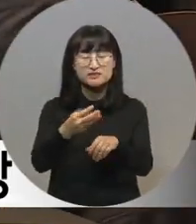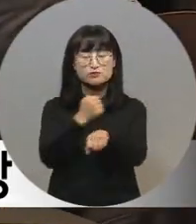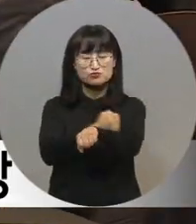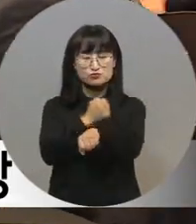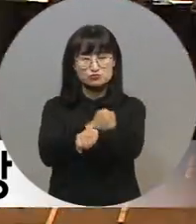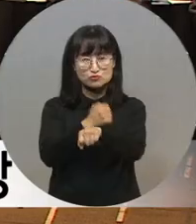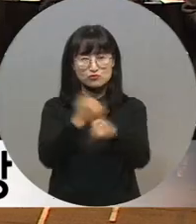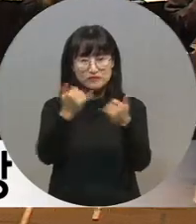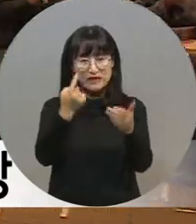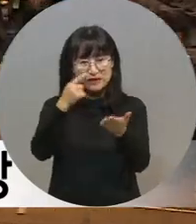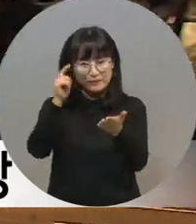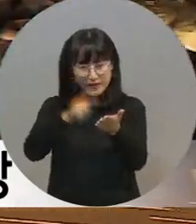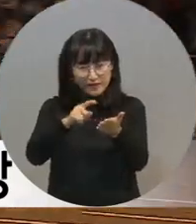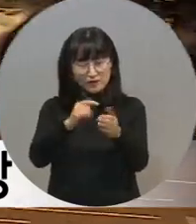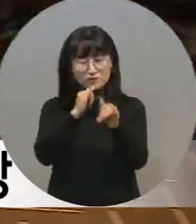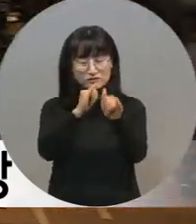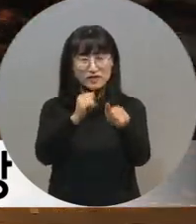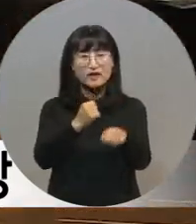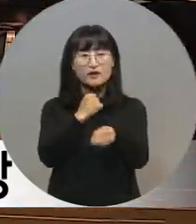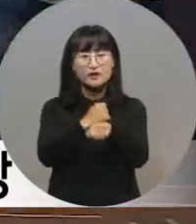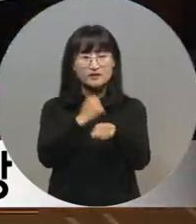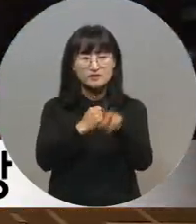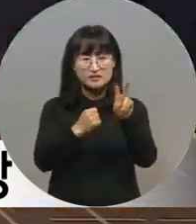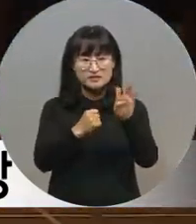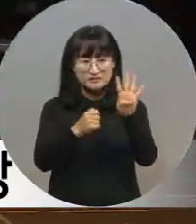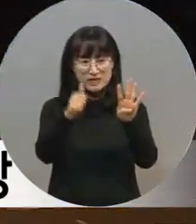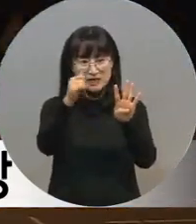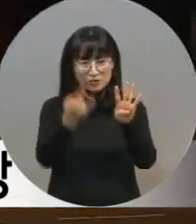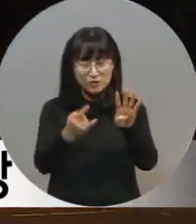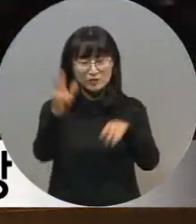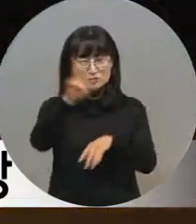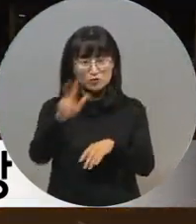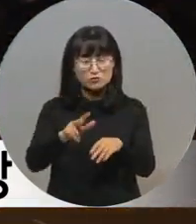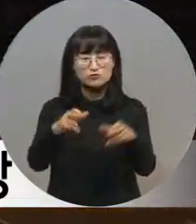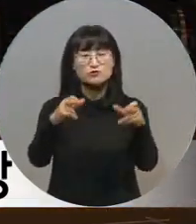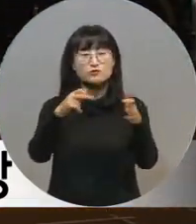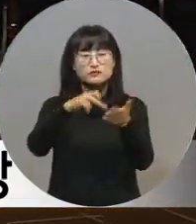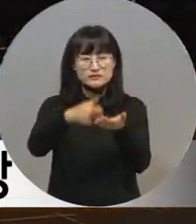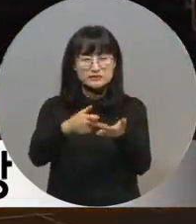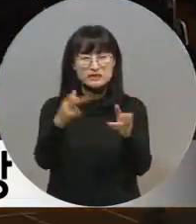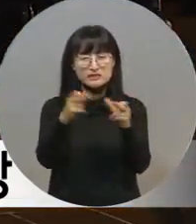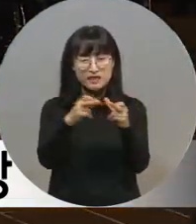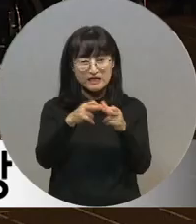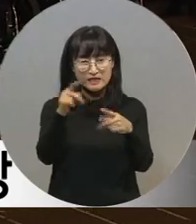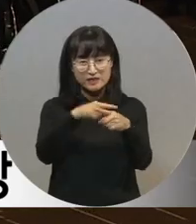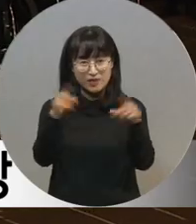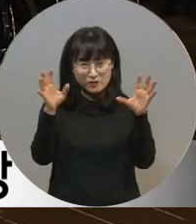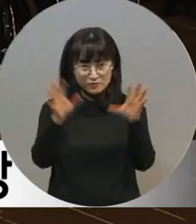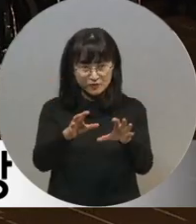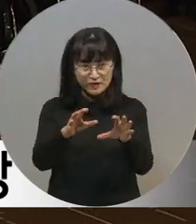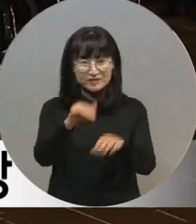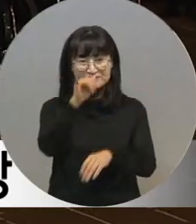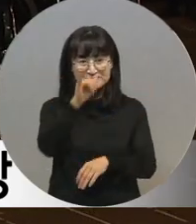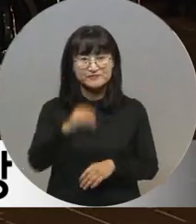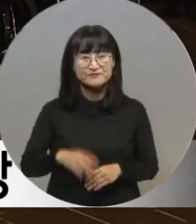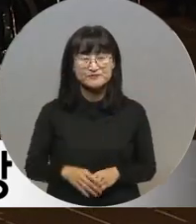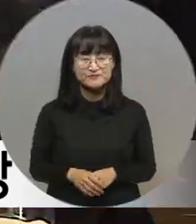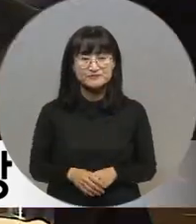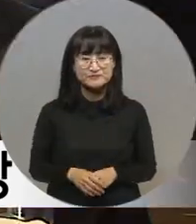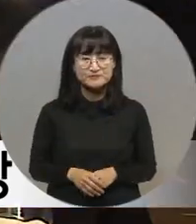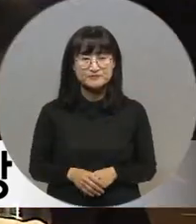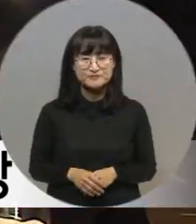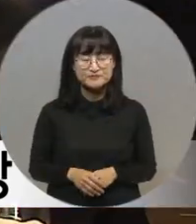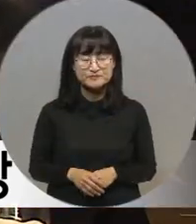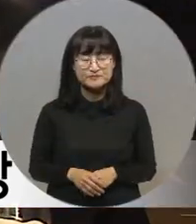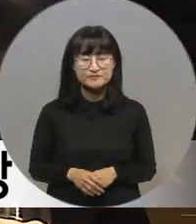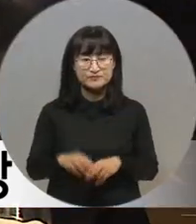포상하는 제 24회 전국 지체장애인 대회가 지난 11일 hw 컨벤션 센터 에서 열렸습니다